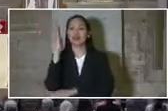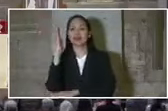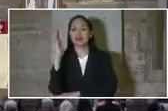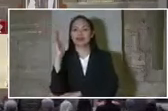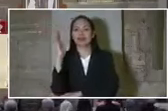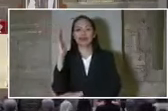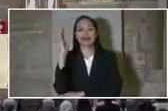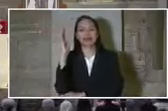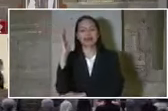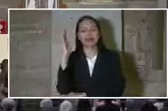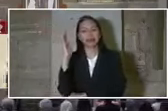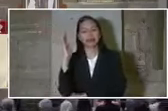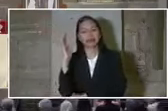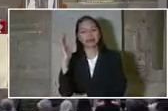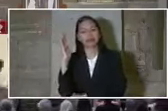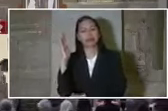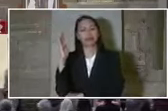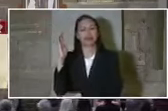tanghaling